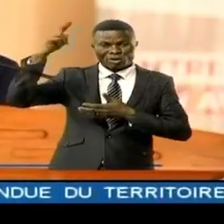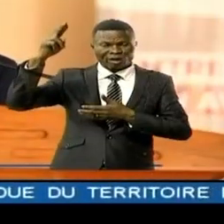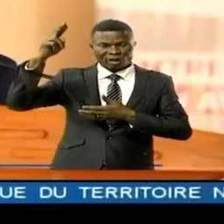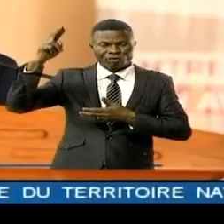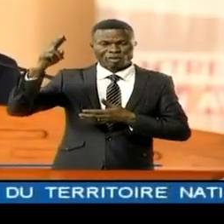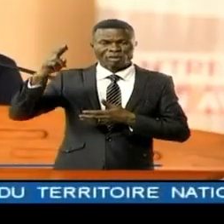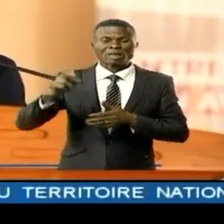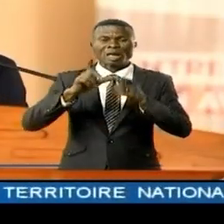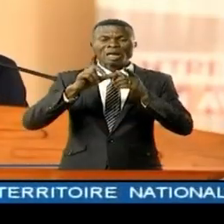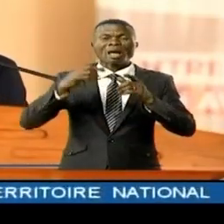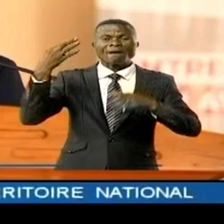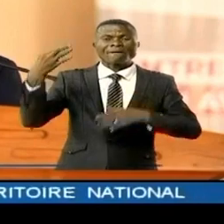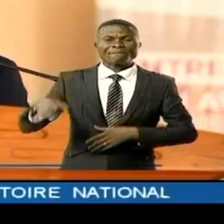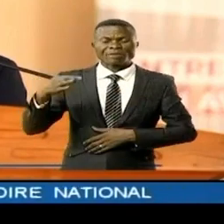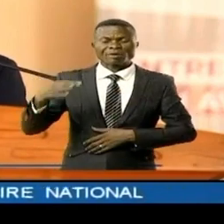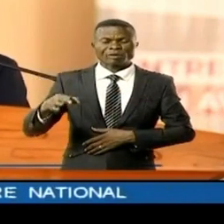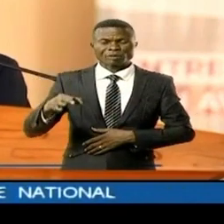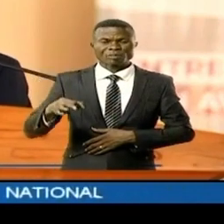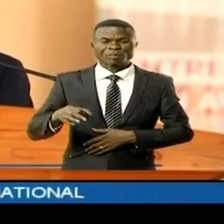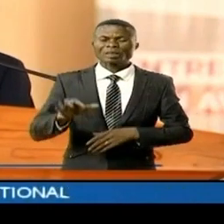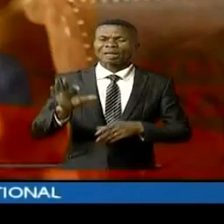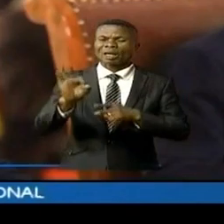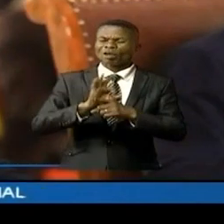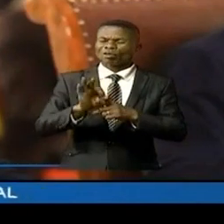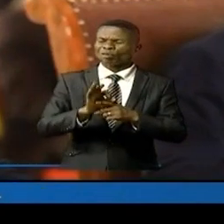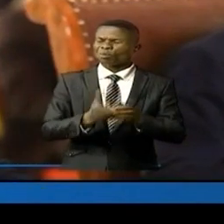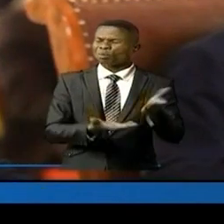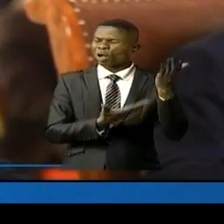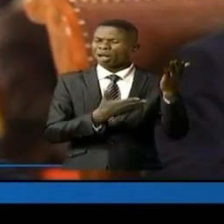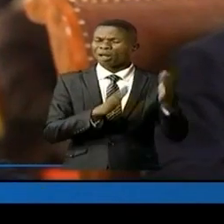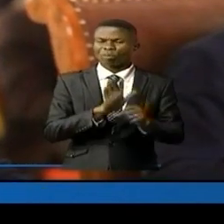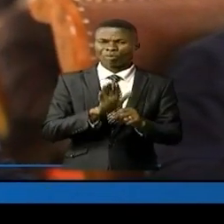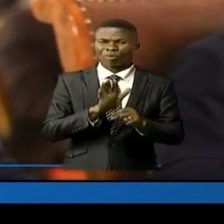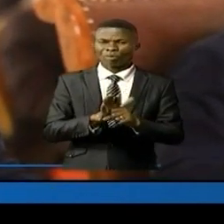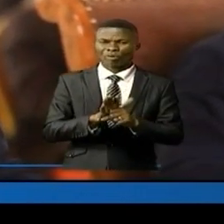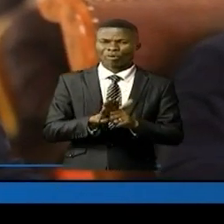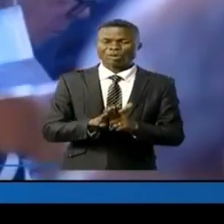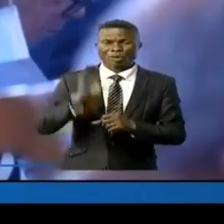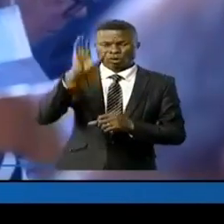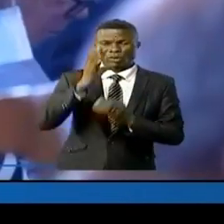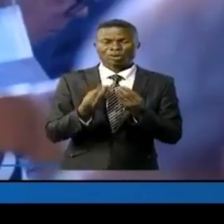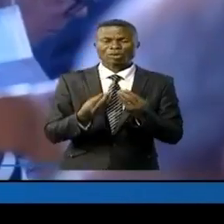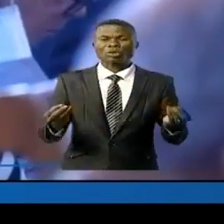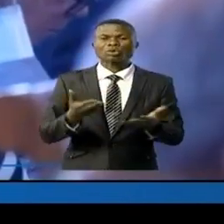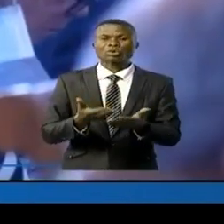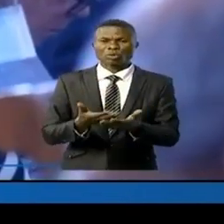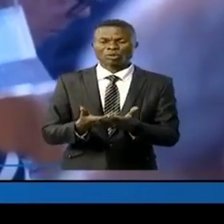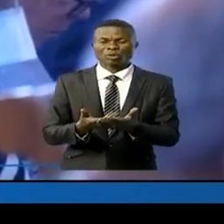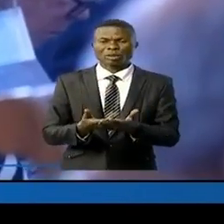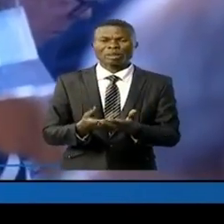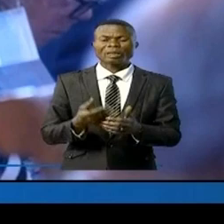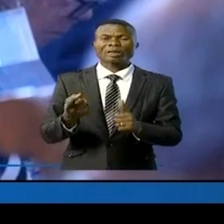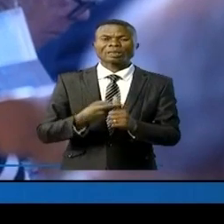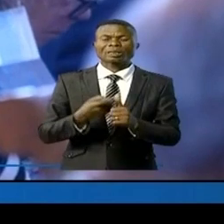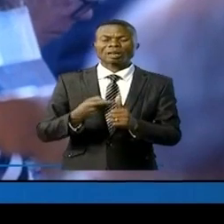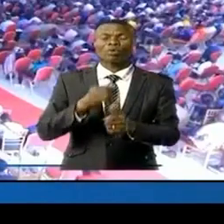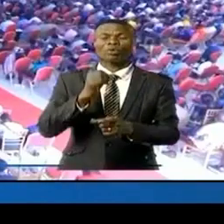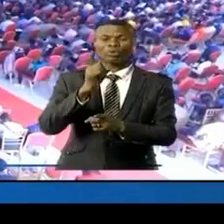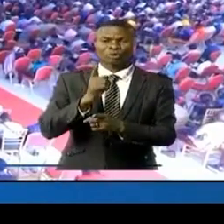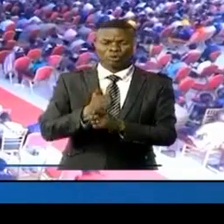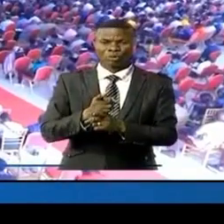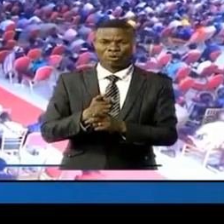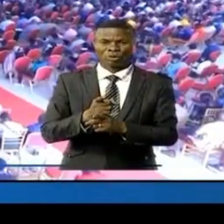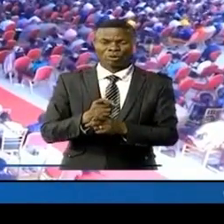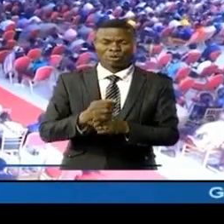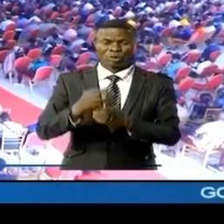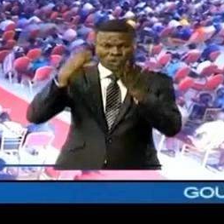revêt une importance primordiale dans le sens épistémologique celui précisément au